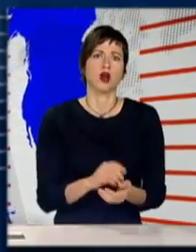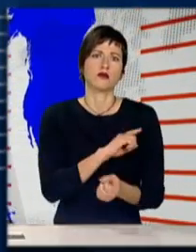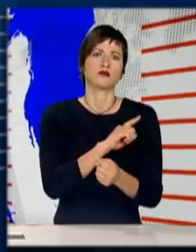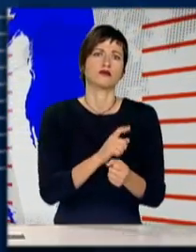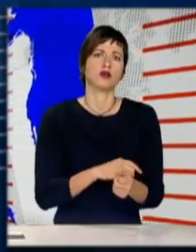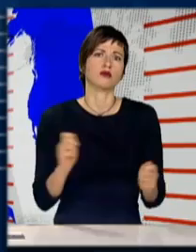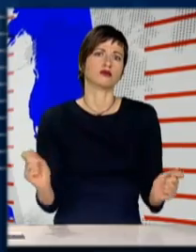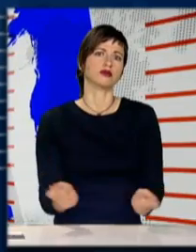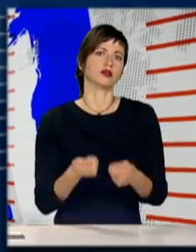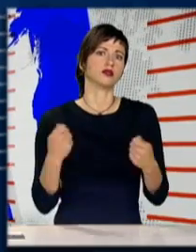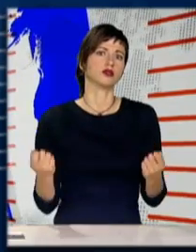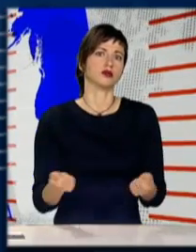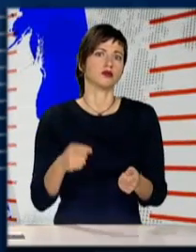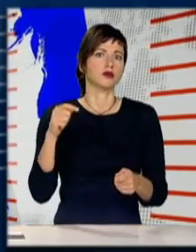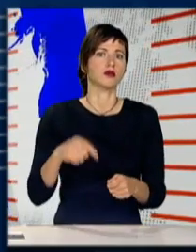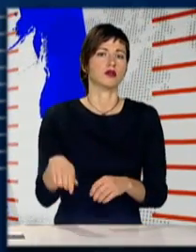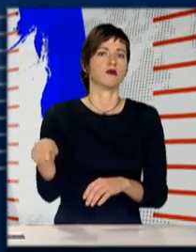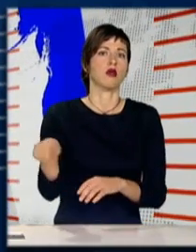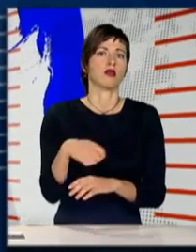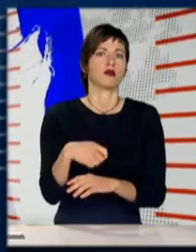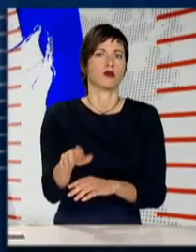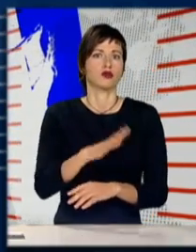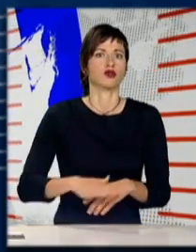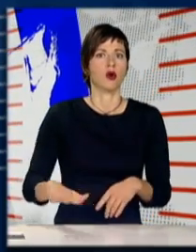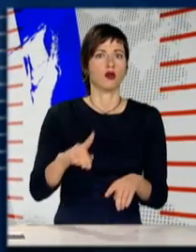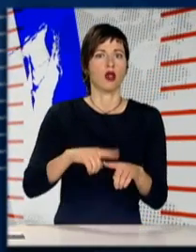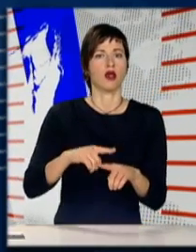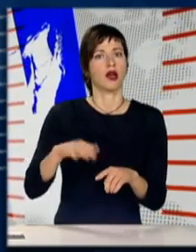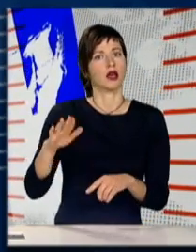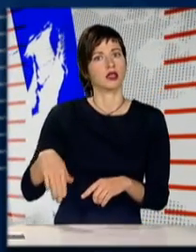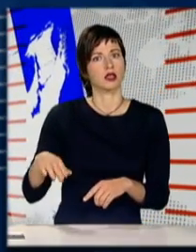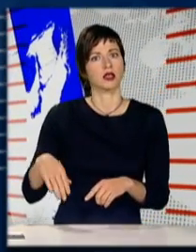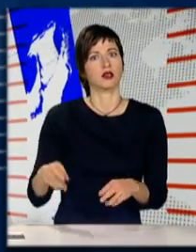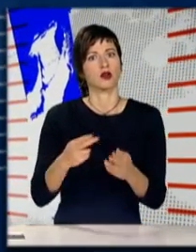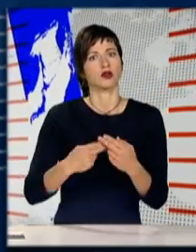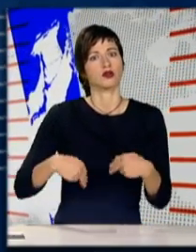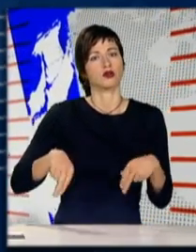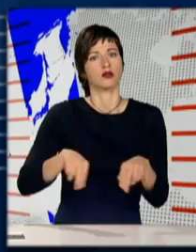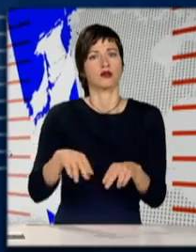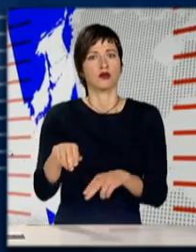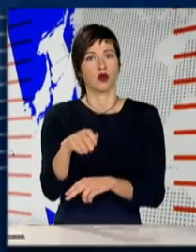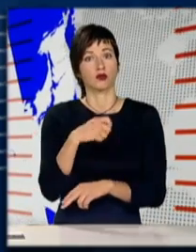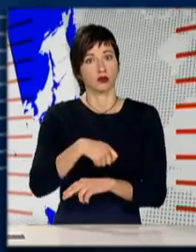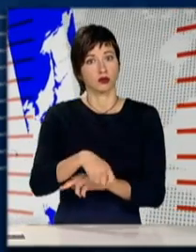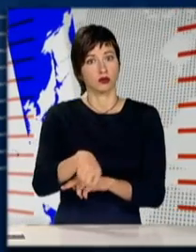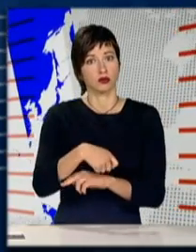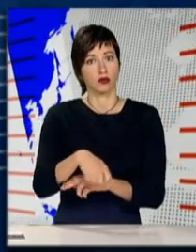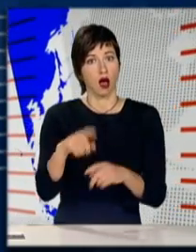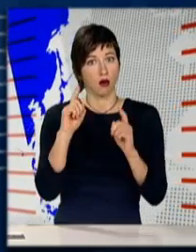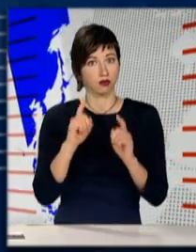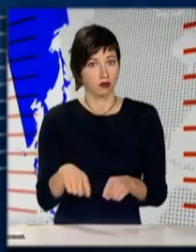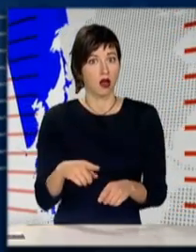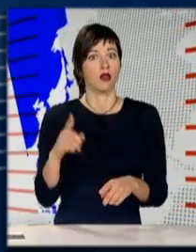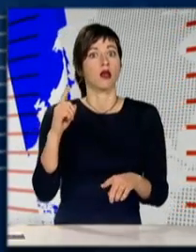δυναμικών κινητοποιήσεων κατέρχονται από σήμερα οι δικηγόροι σε ολόκληρη τη χώρα και την Κρήτη. Μετά από απόφαση των δικηγορικών συλλόγων, οι